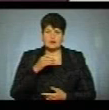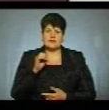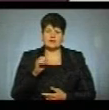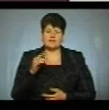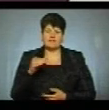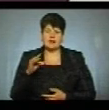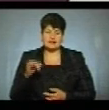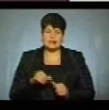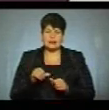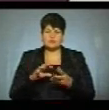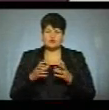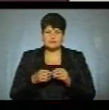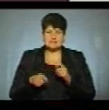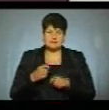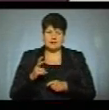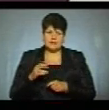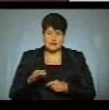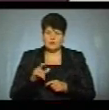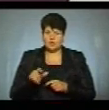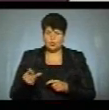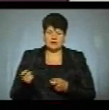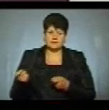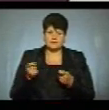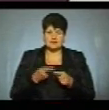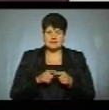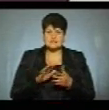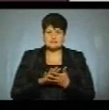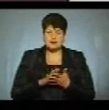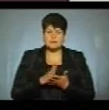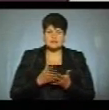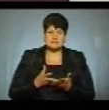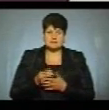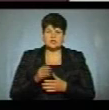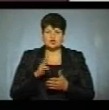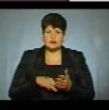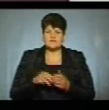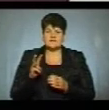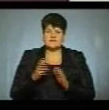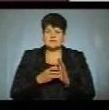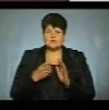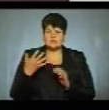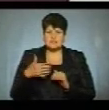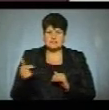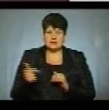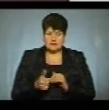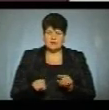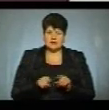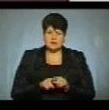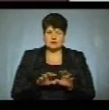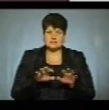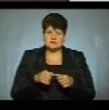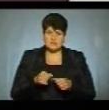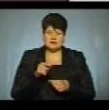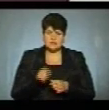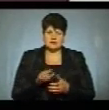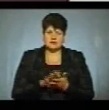Ференця, окрім суми збитків, також люди, які вивезли це сміття, мають заплатити штраф 850 гривень, а також забрати їхнє